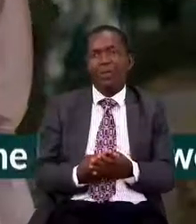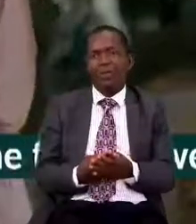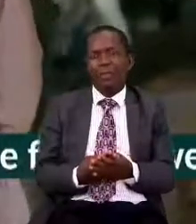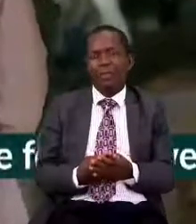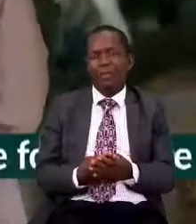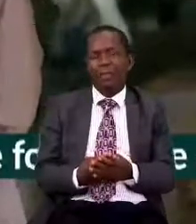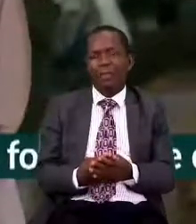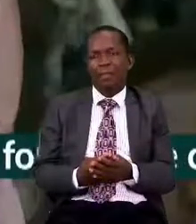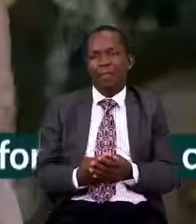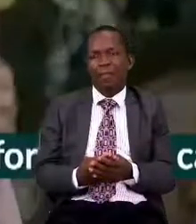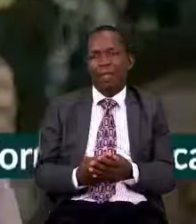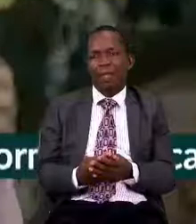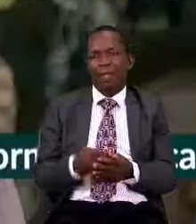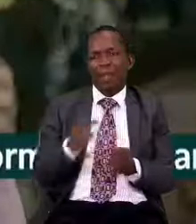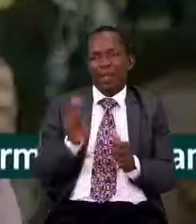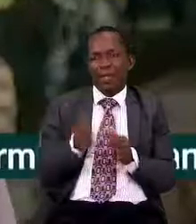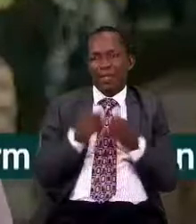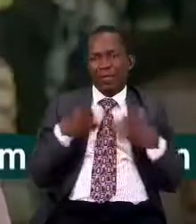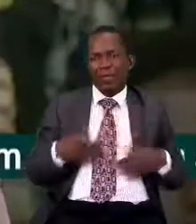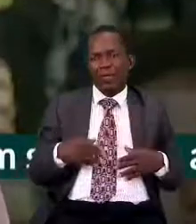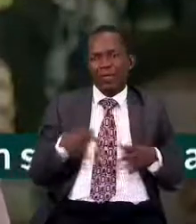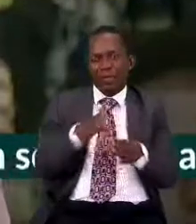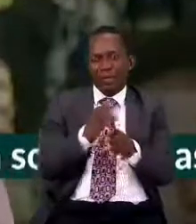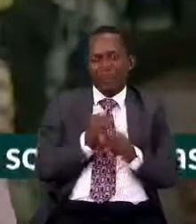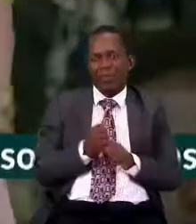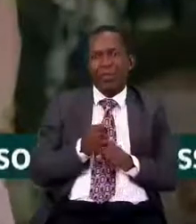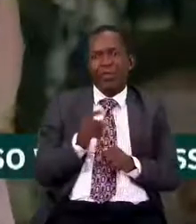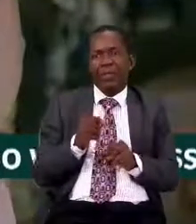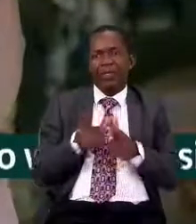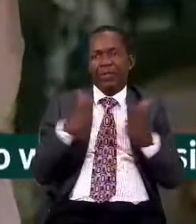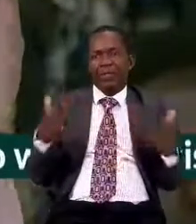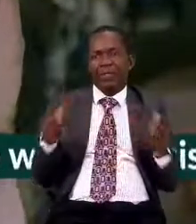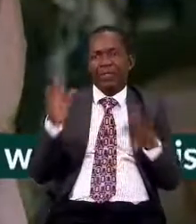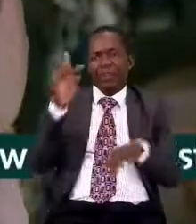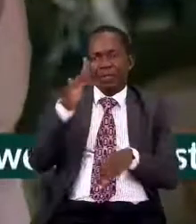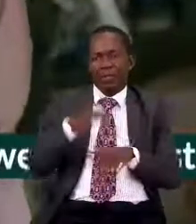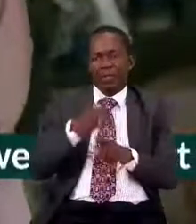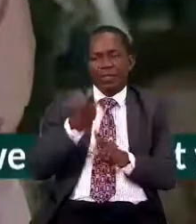les yeux ouverts. Il va voir de ses propres yeux.